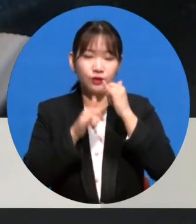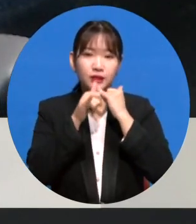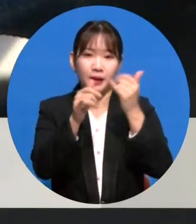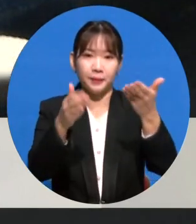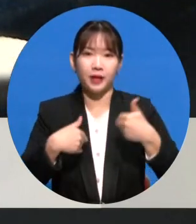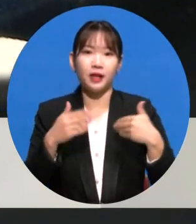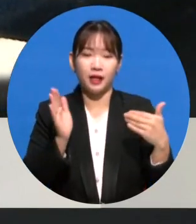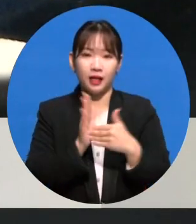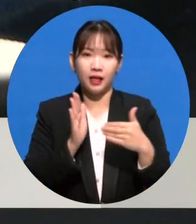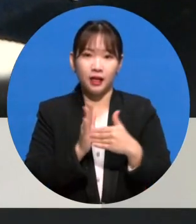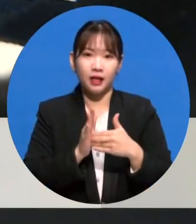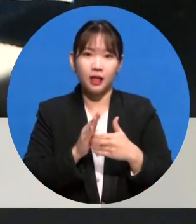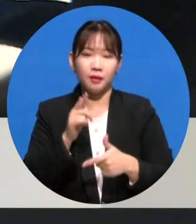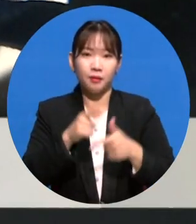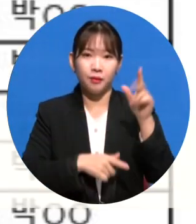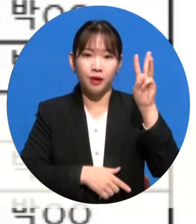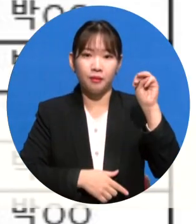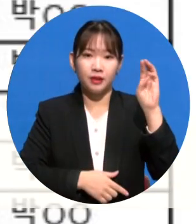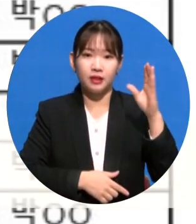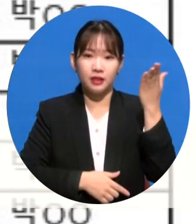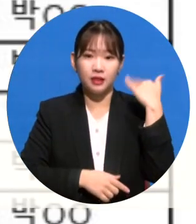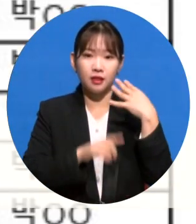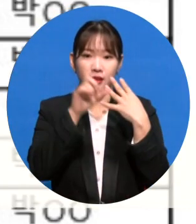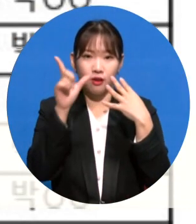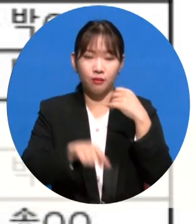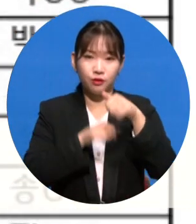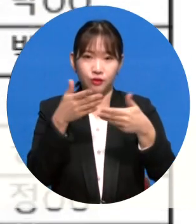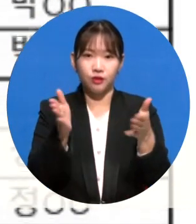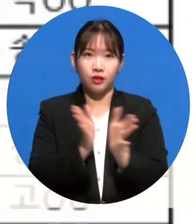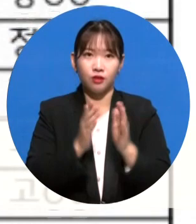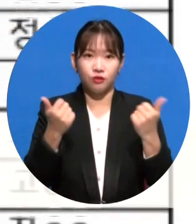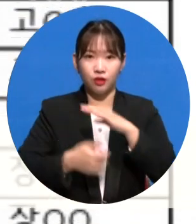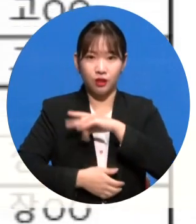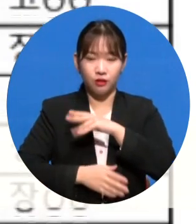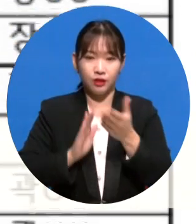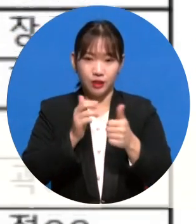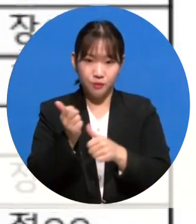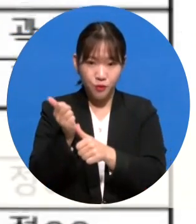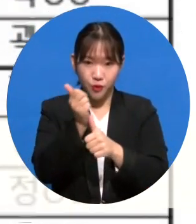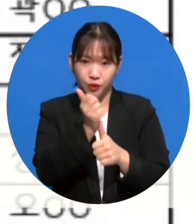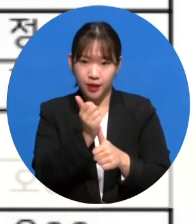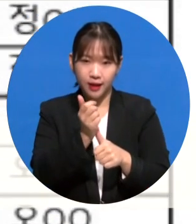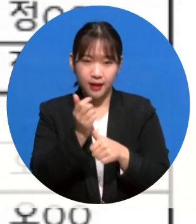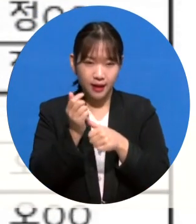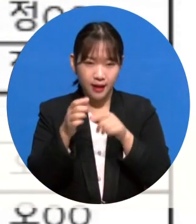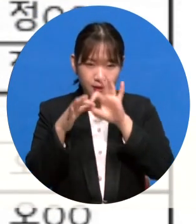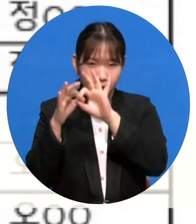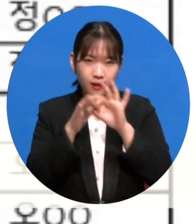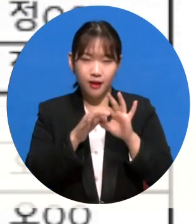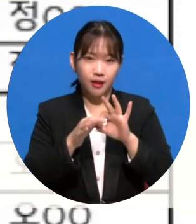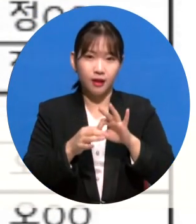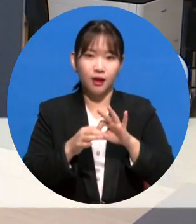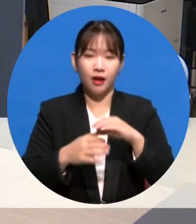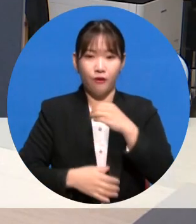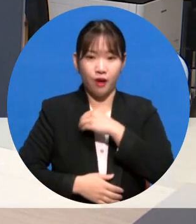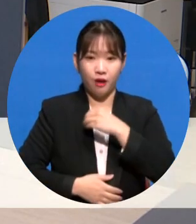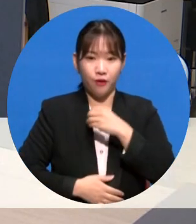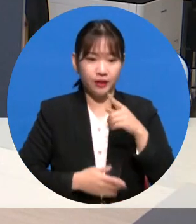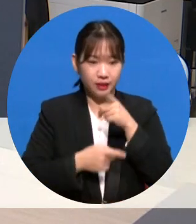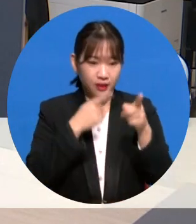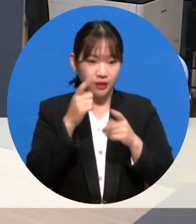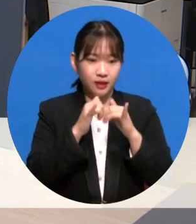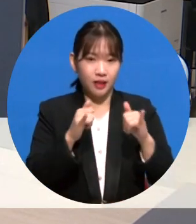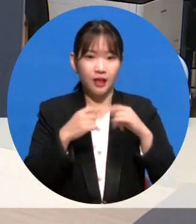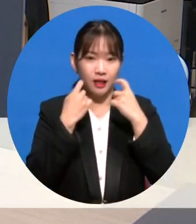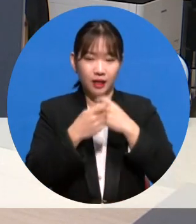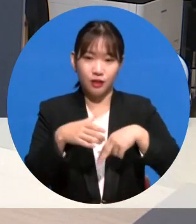수상했습니다 목포mbc는 지난 4월 민주당 국회의원 전 보좌관 등이 개입된 권리당원 신청자 개인정보